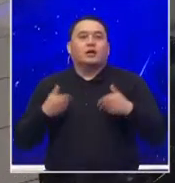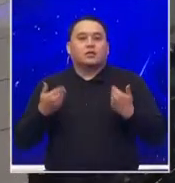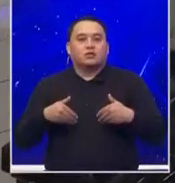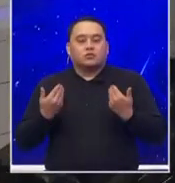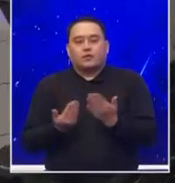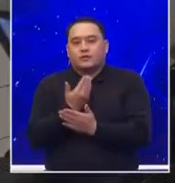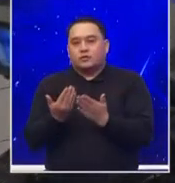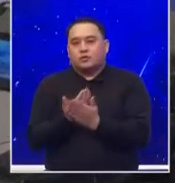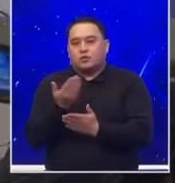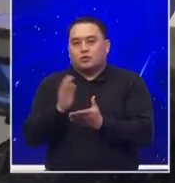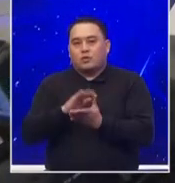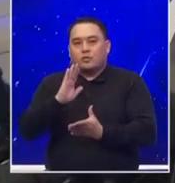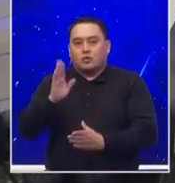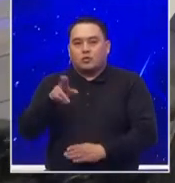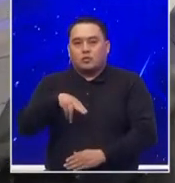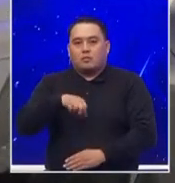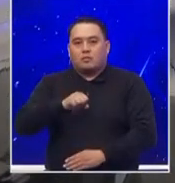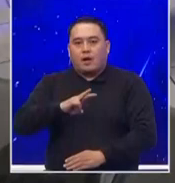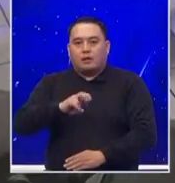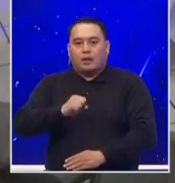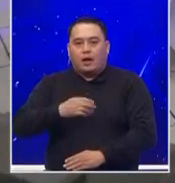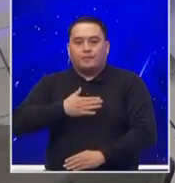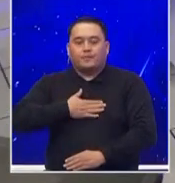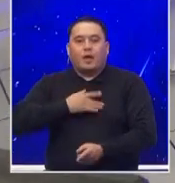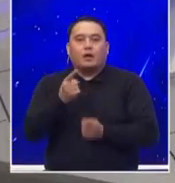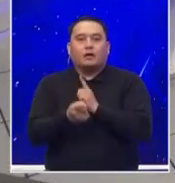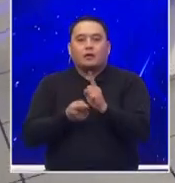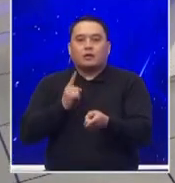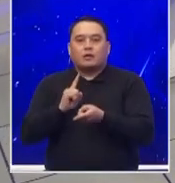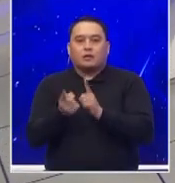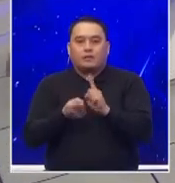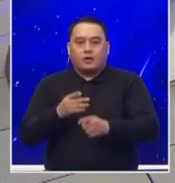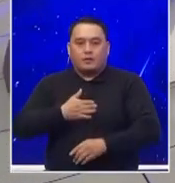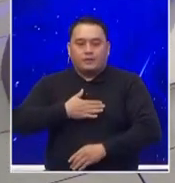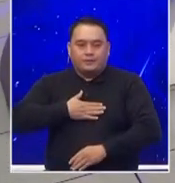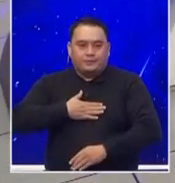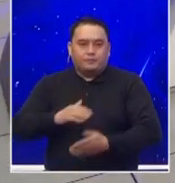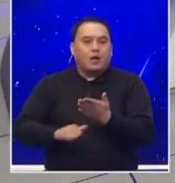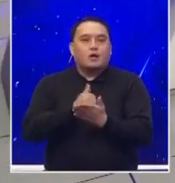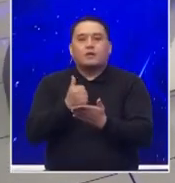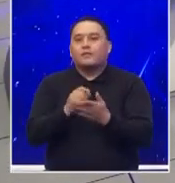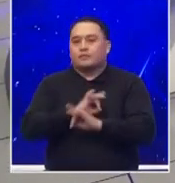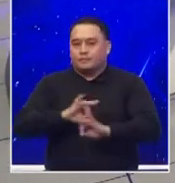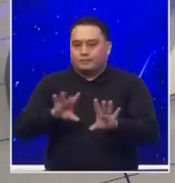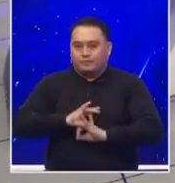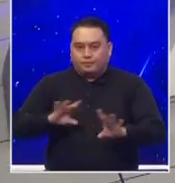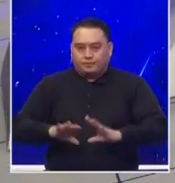Здравствуйте, вы смотрите новости на телеканале ЖТСУ, в студии Панау Исимбекова, сурдоперевод Марата Шумайбекова. Сегодня в